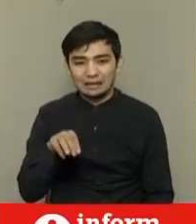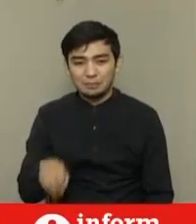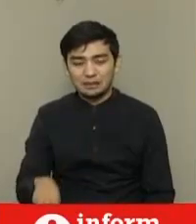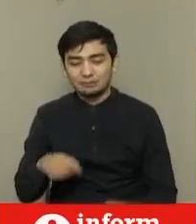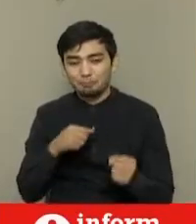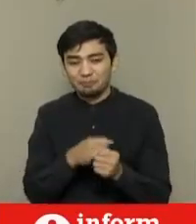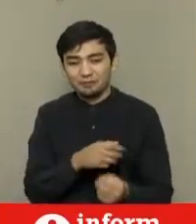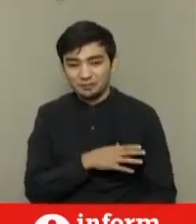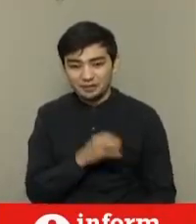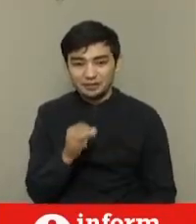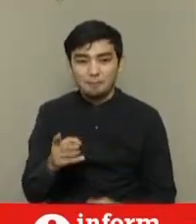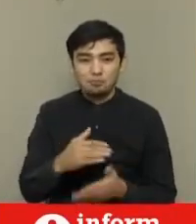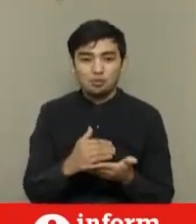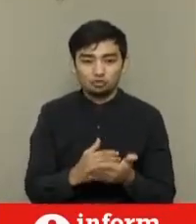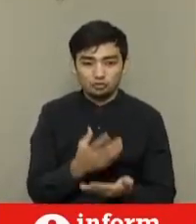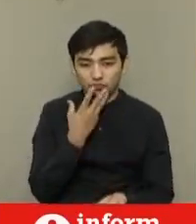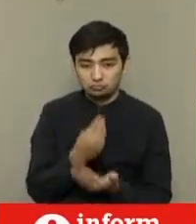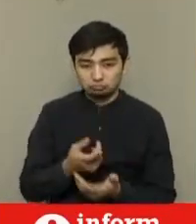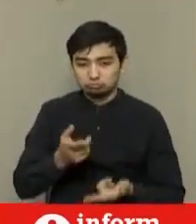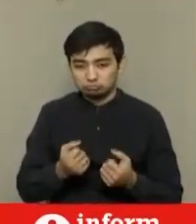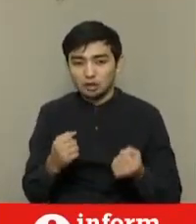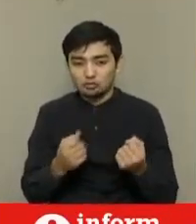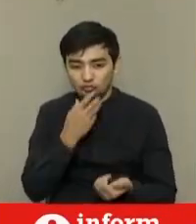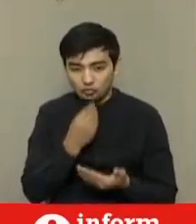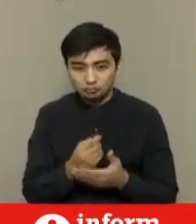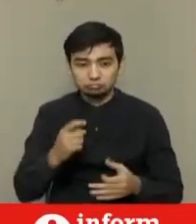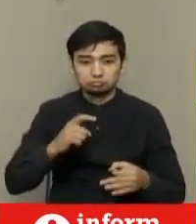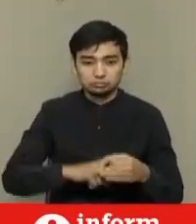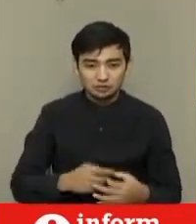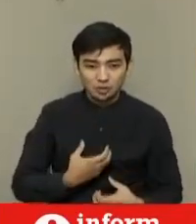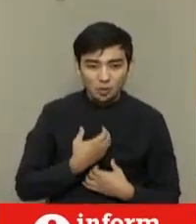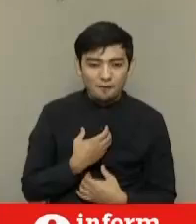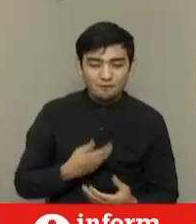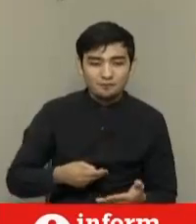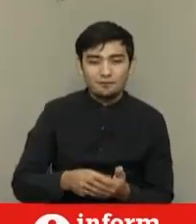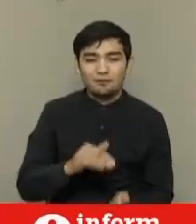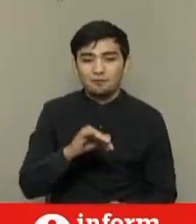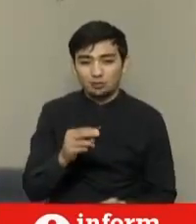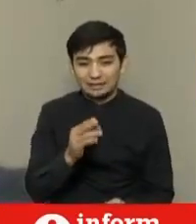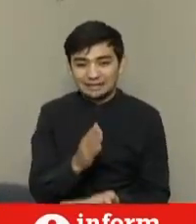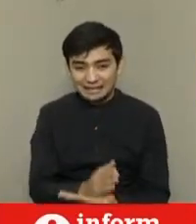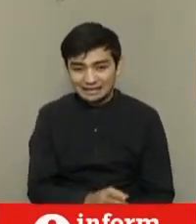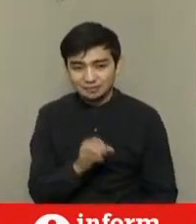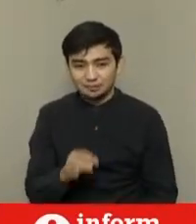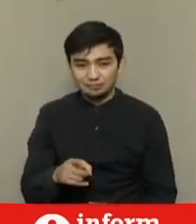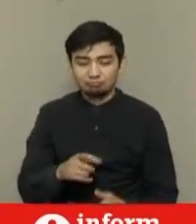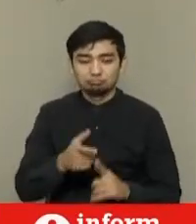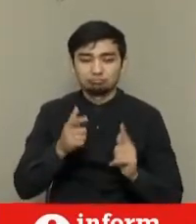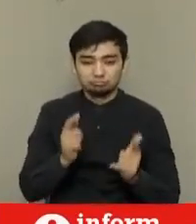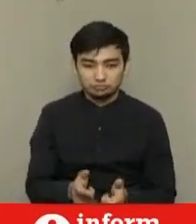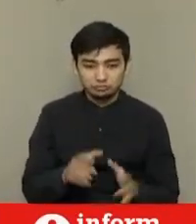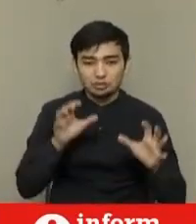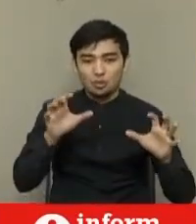соответствующем мобильном приложении, которое разработал фонд гарантирования страховых выплат, и разъедутся, то согласно